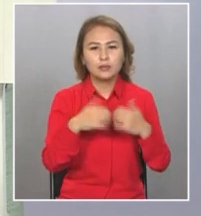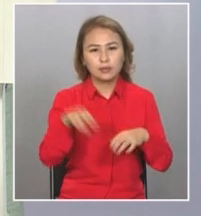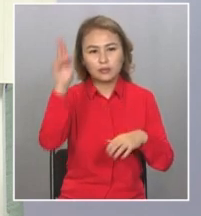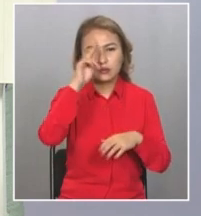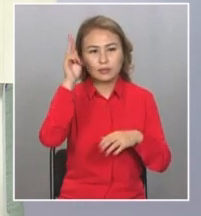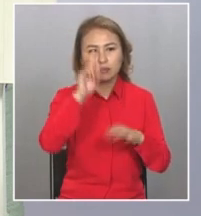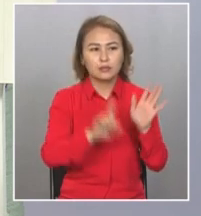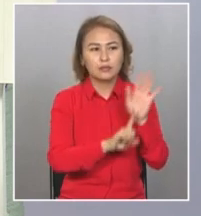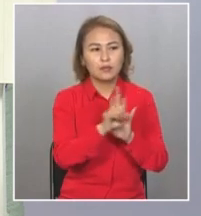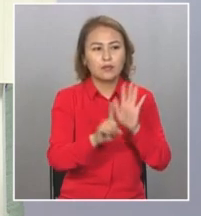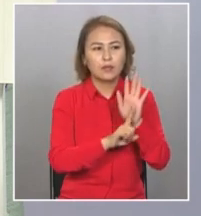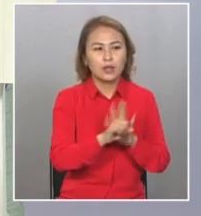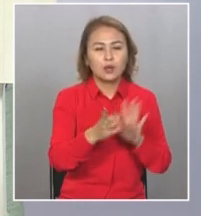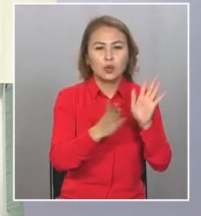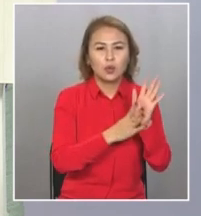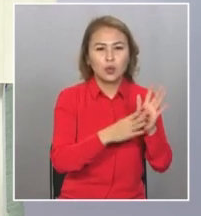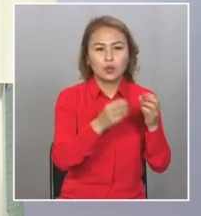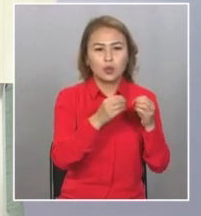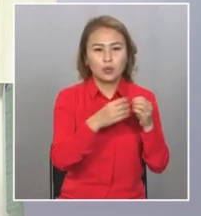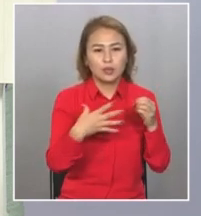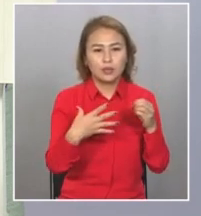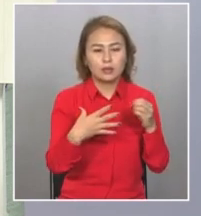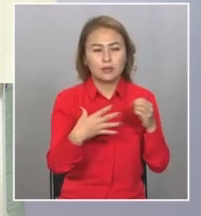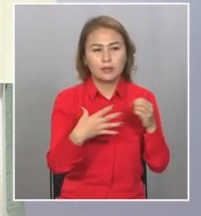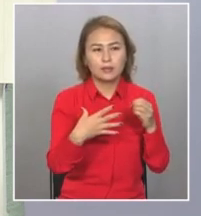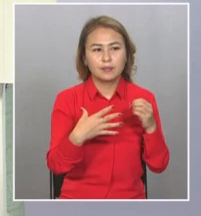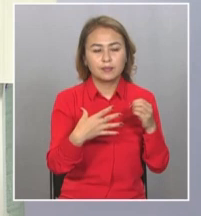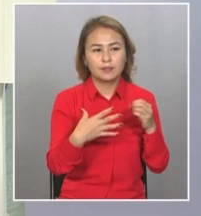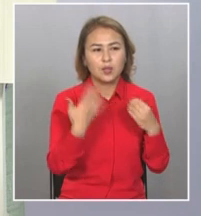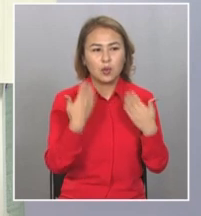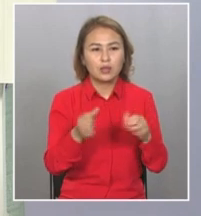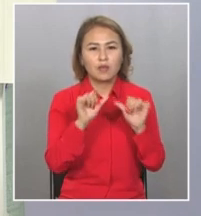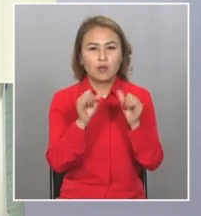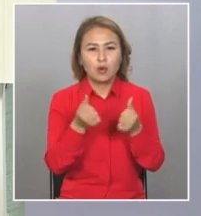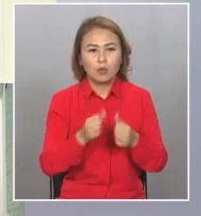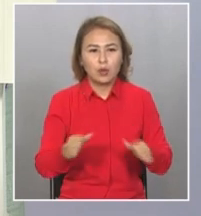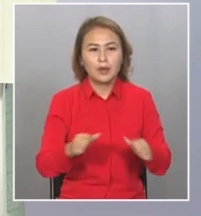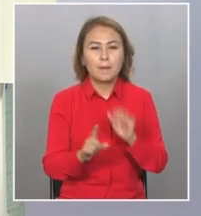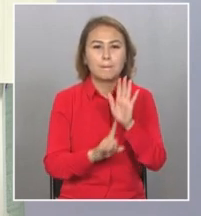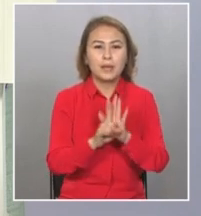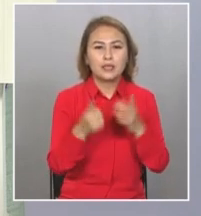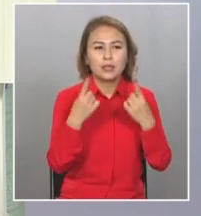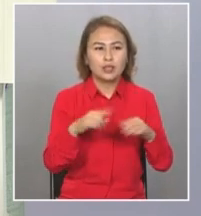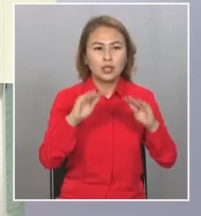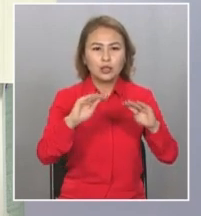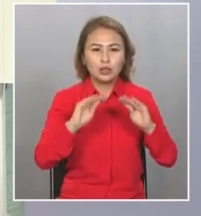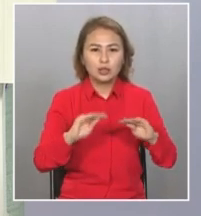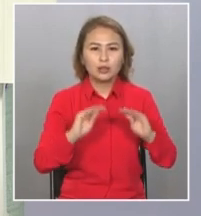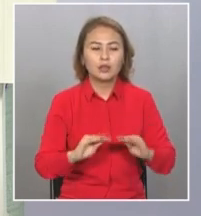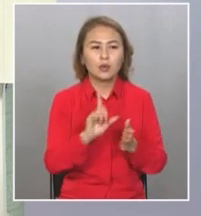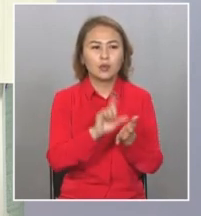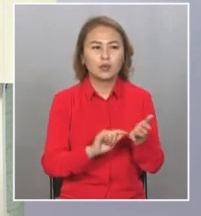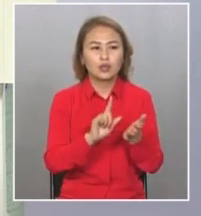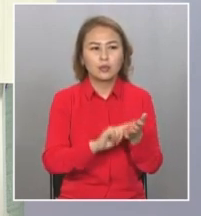сабағымның басталуы белгіленді. Осы формуланы басқа яшықтарға